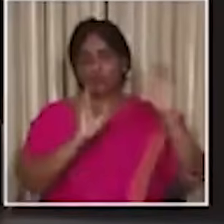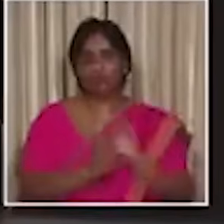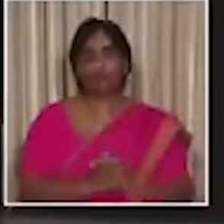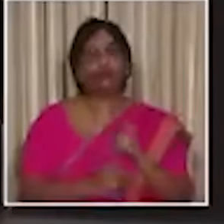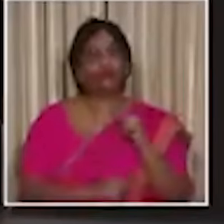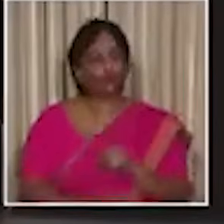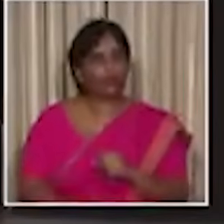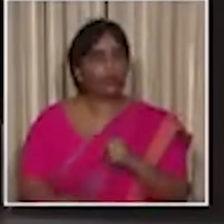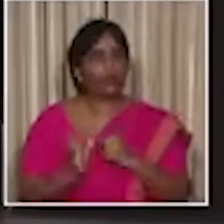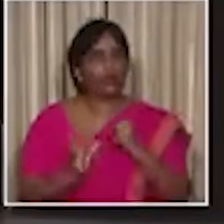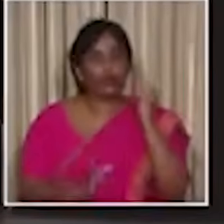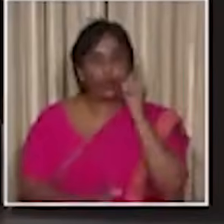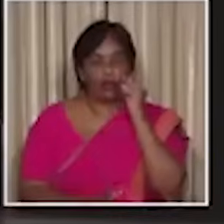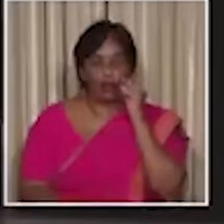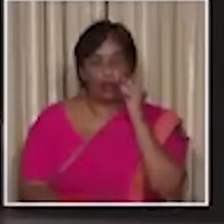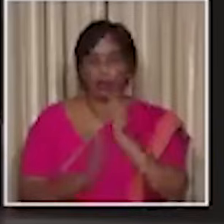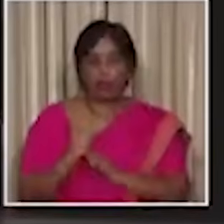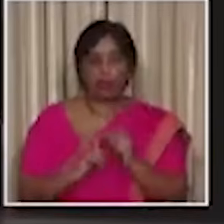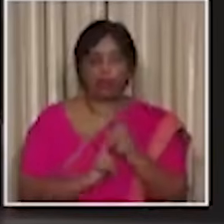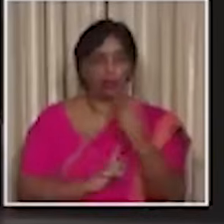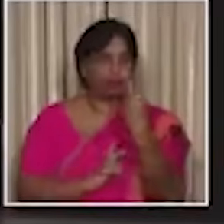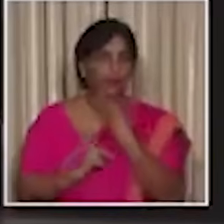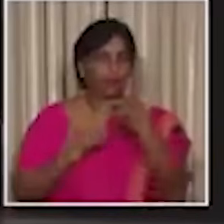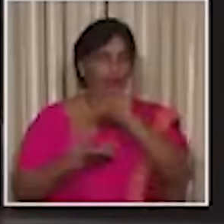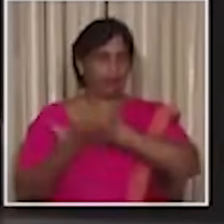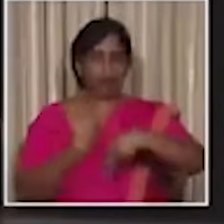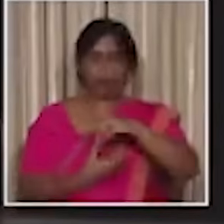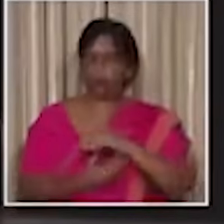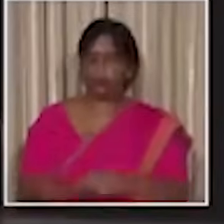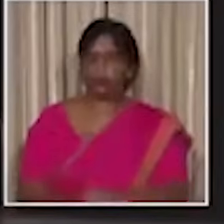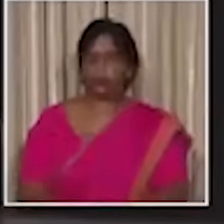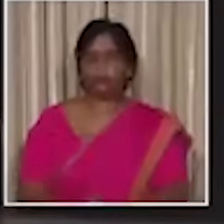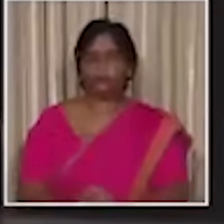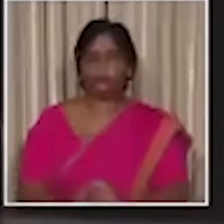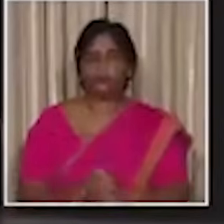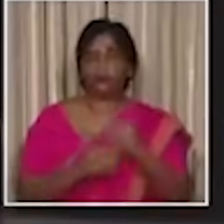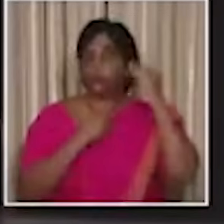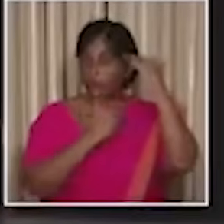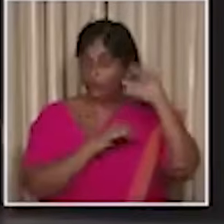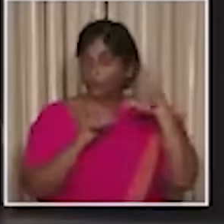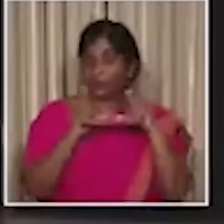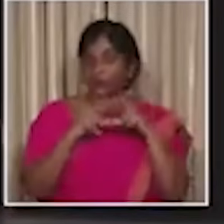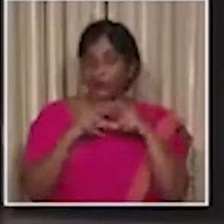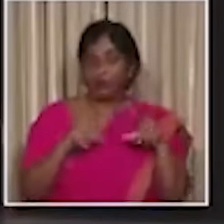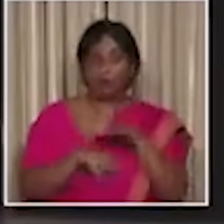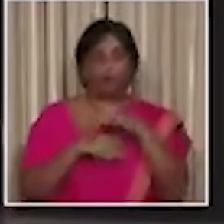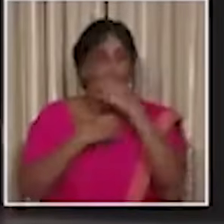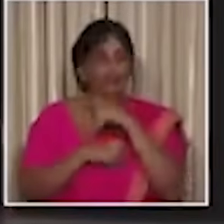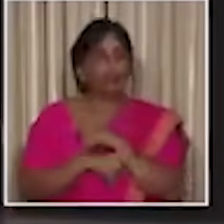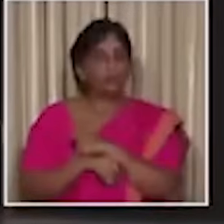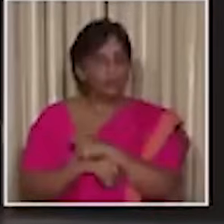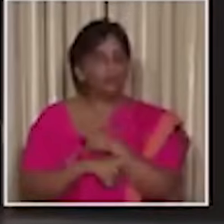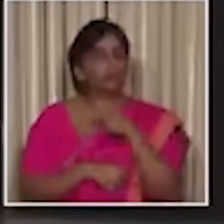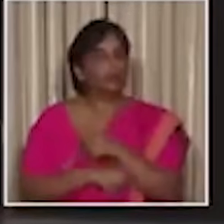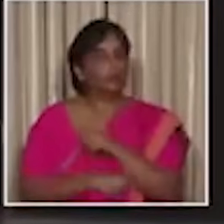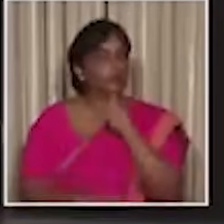මේකේ අනුර කුමාර ඇමතුමා අපි දෙන්න දෙපැත්තක් පටලෝගෙන තියෙනවා. එක්ස්පෝර්ට් ලයිසන් එක දෙන්නේ භූ විද්‍යායක ලයිසන්. දැන් මේකේ